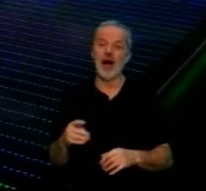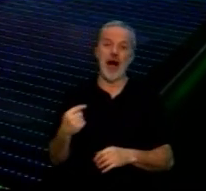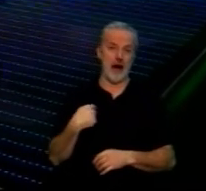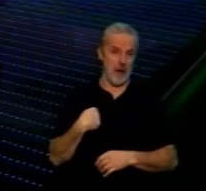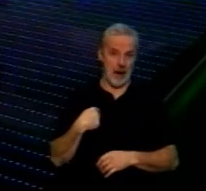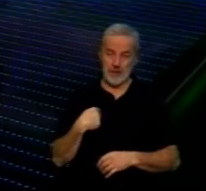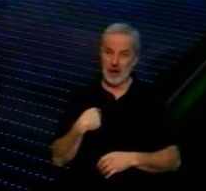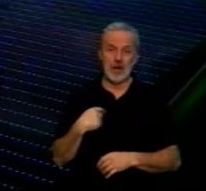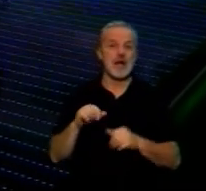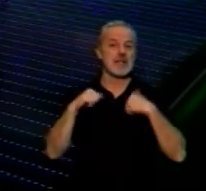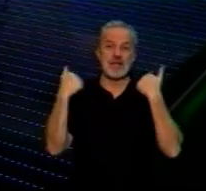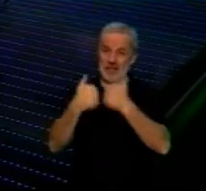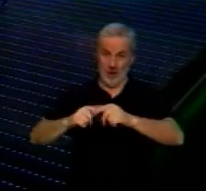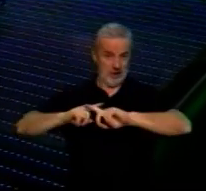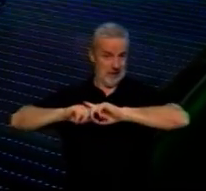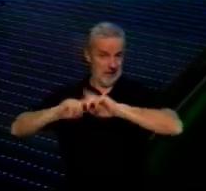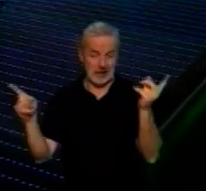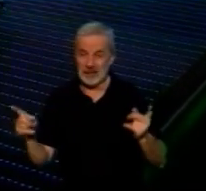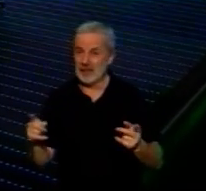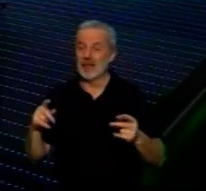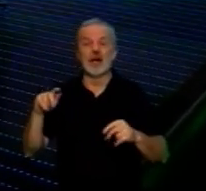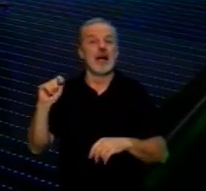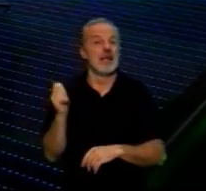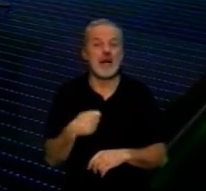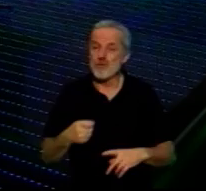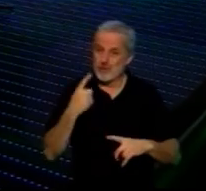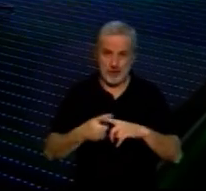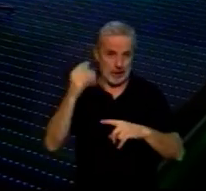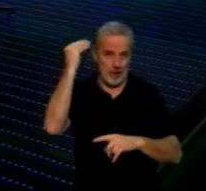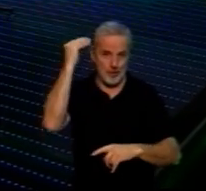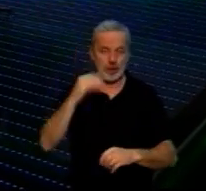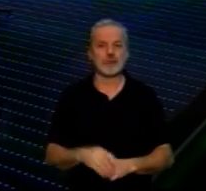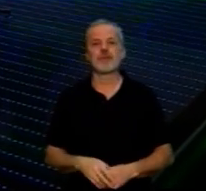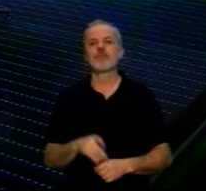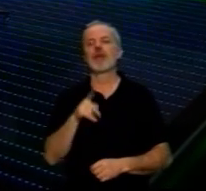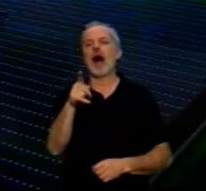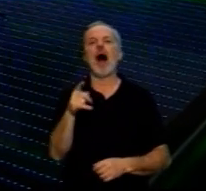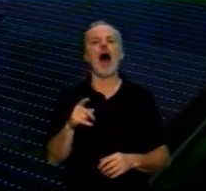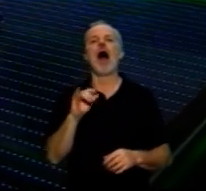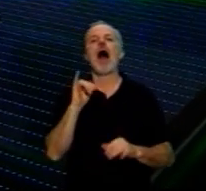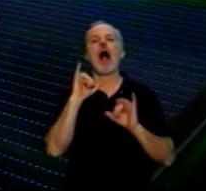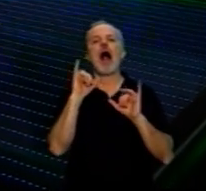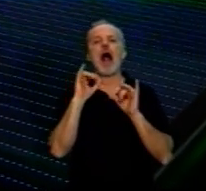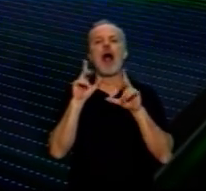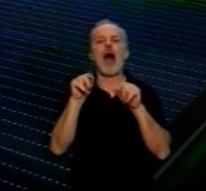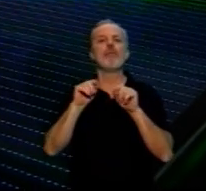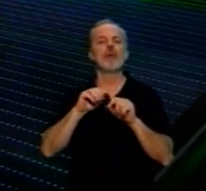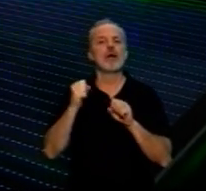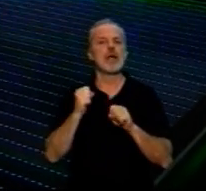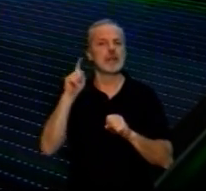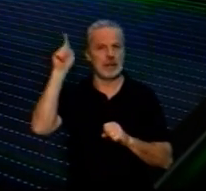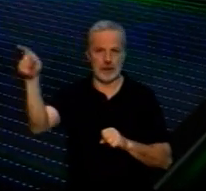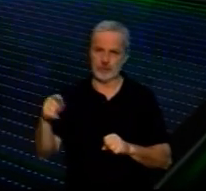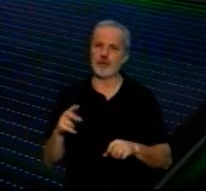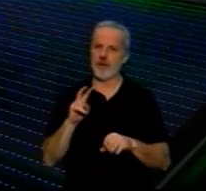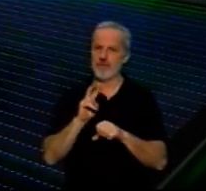se nemůžeme tolik podřít těm tréninkům, jakým bychom vlastně potřebovali. Kam jezdíte trénovat na 250? Do Vídně, jezdíme do Vídně. Pořád to